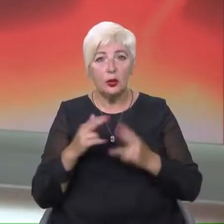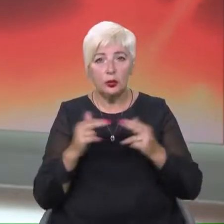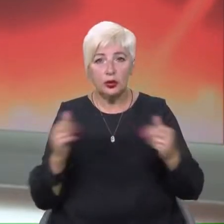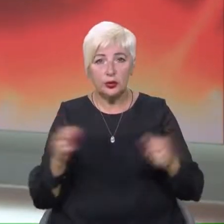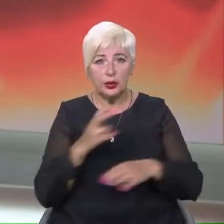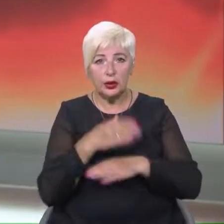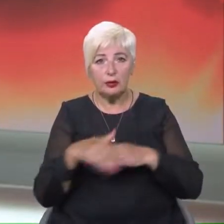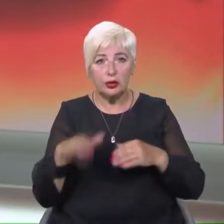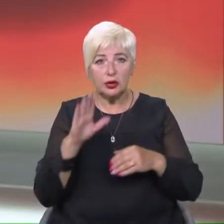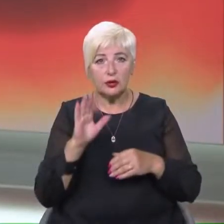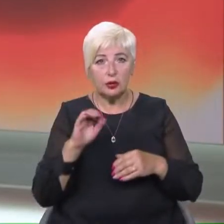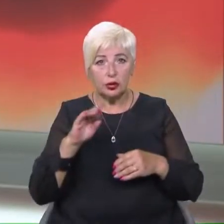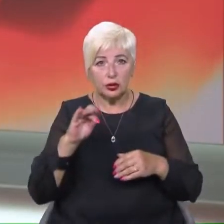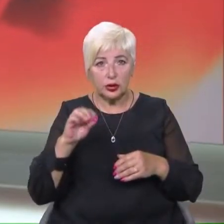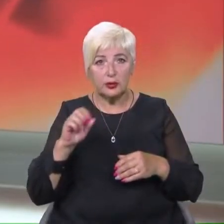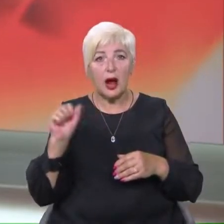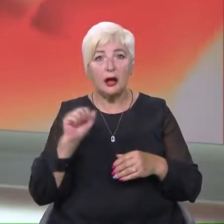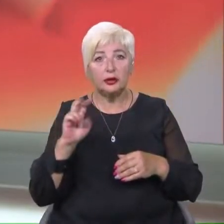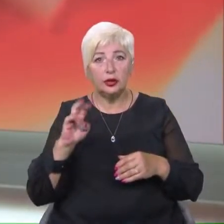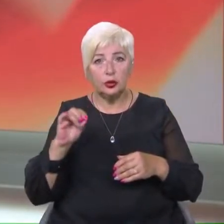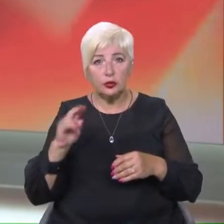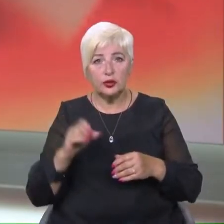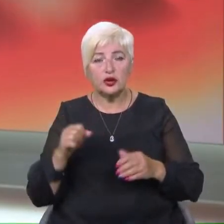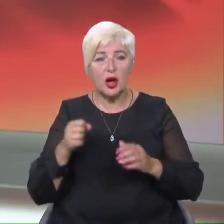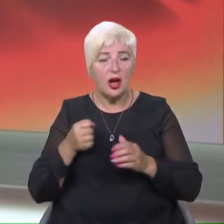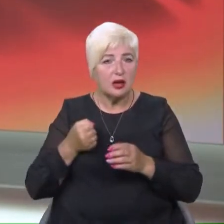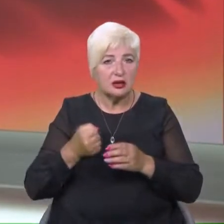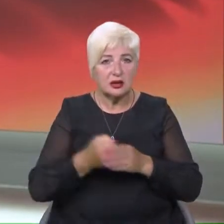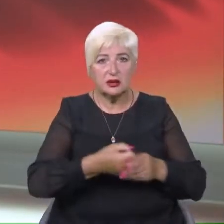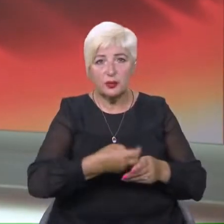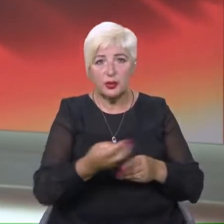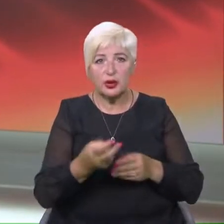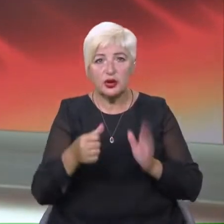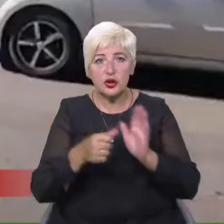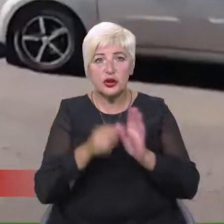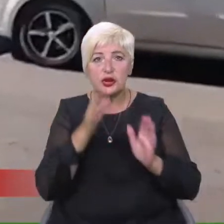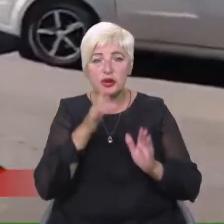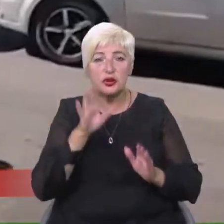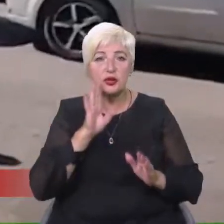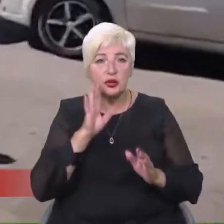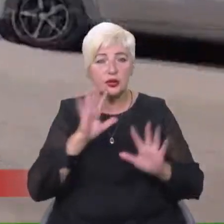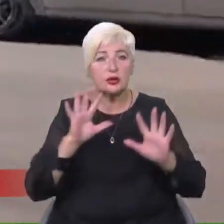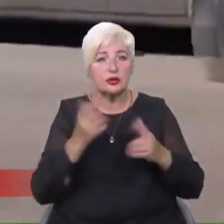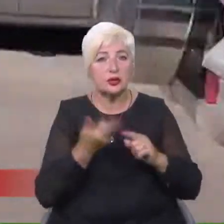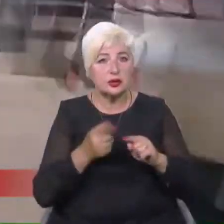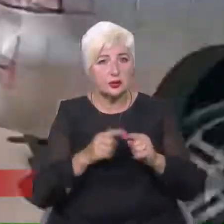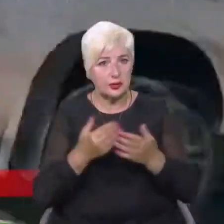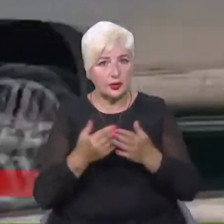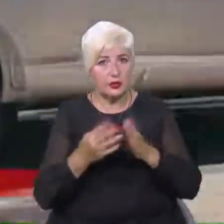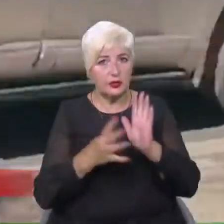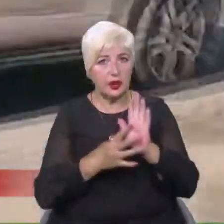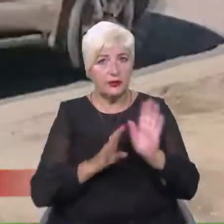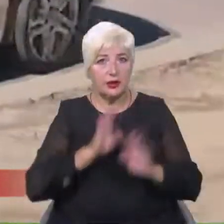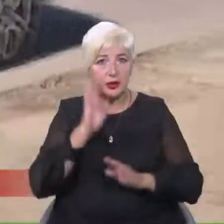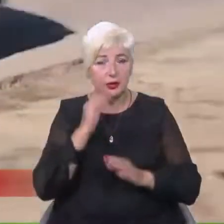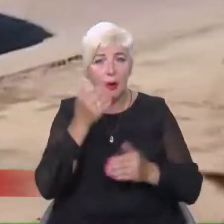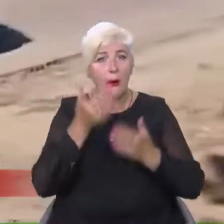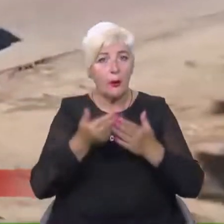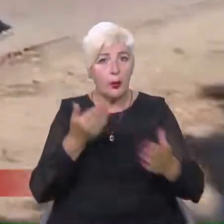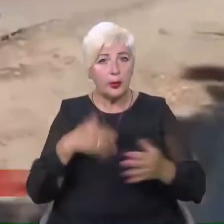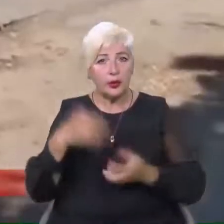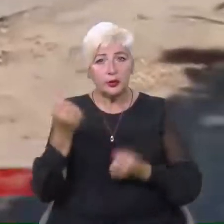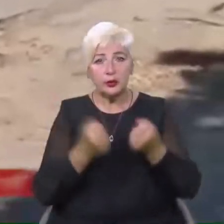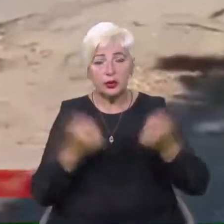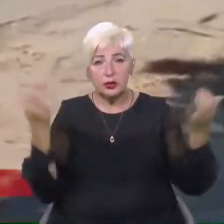У Дніпрі на вулиці Володимира Антоновича збили 6-річну дівчинку. Сталося це близько 9-ї ранку. Попередньо водій не